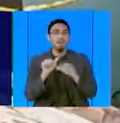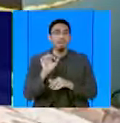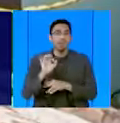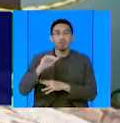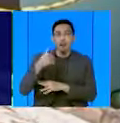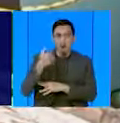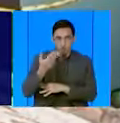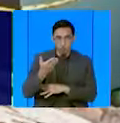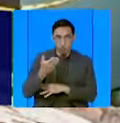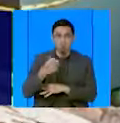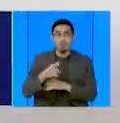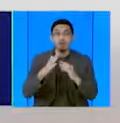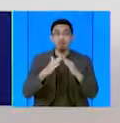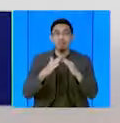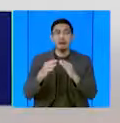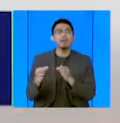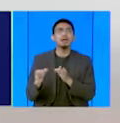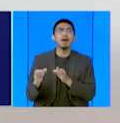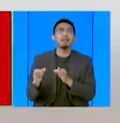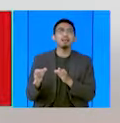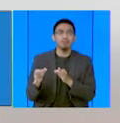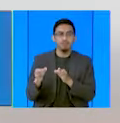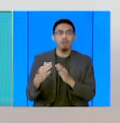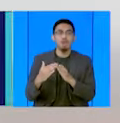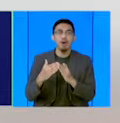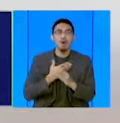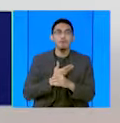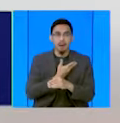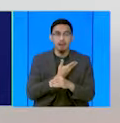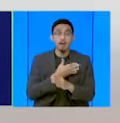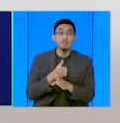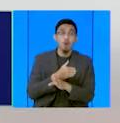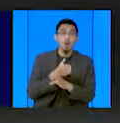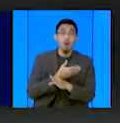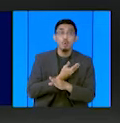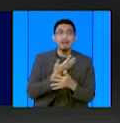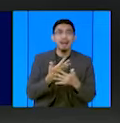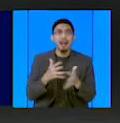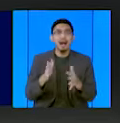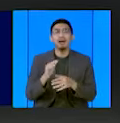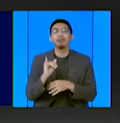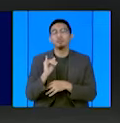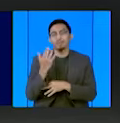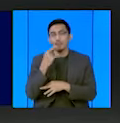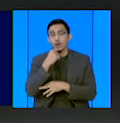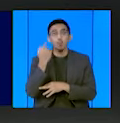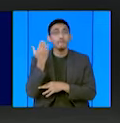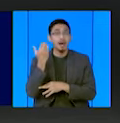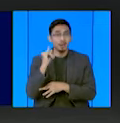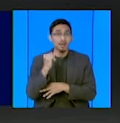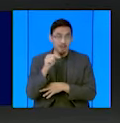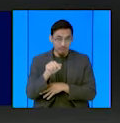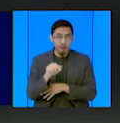tak jauh dari rumah korban. Sebelumnya korban sempat hilang sejak Jumat pekan lalu, hingga akhirnya tetangga